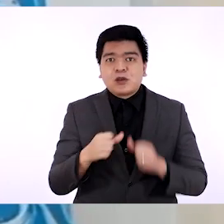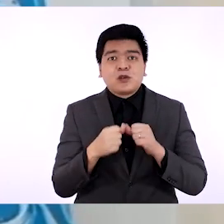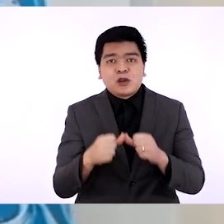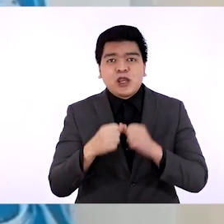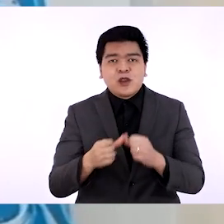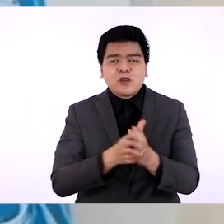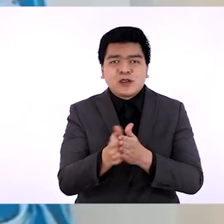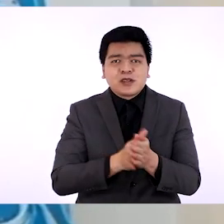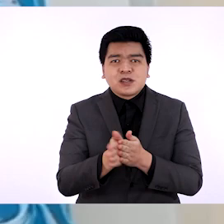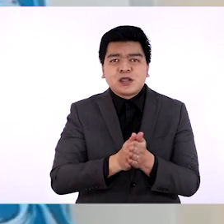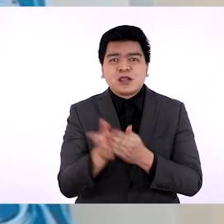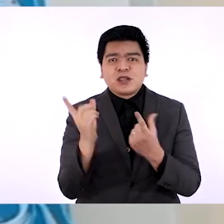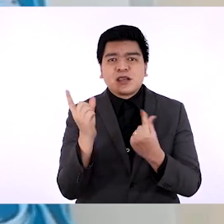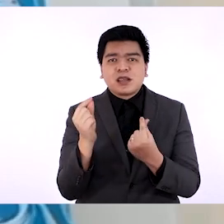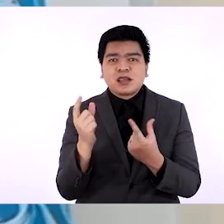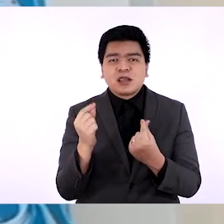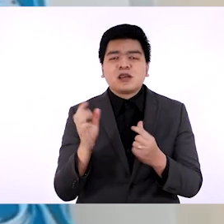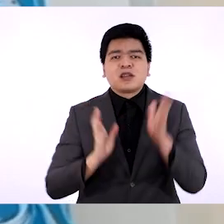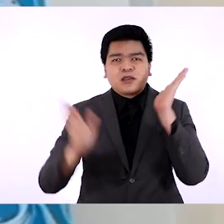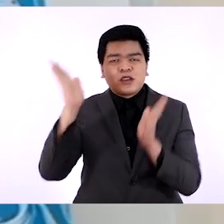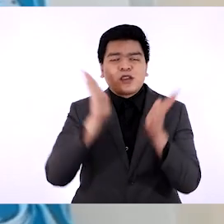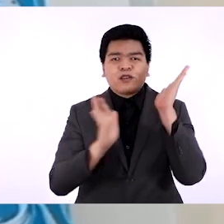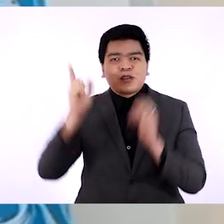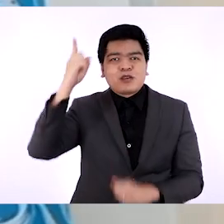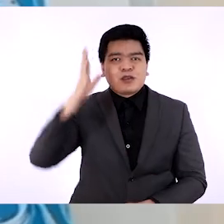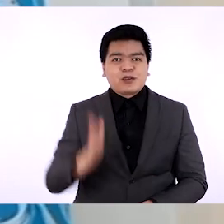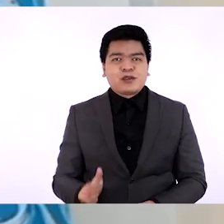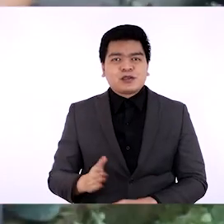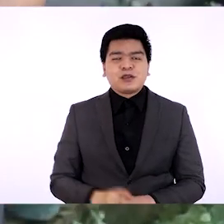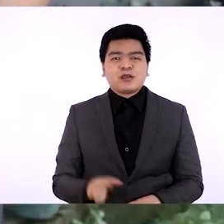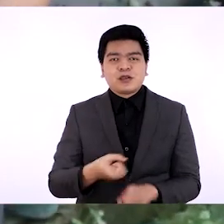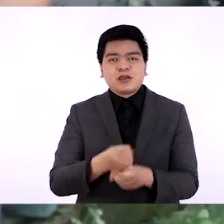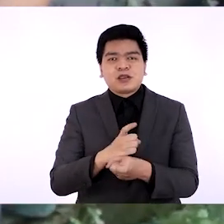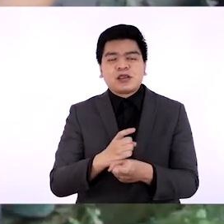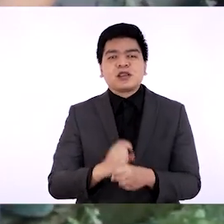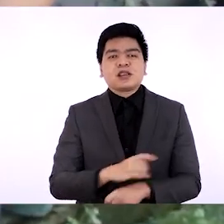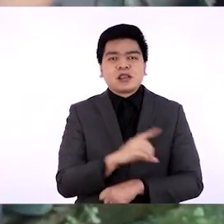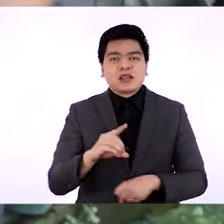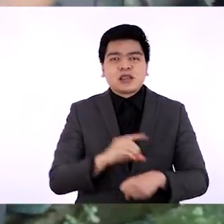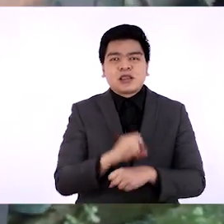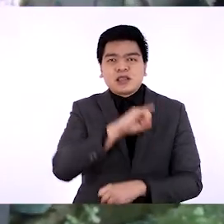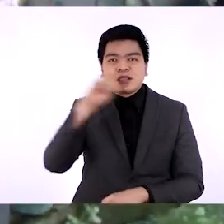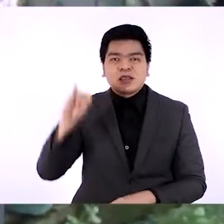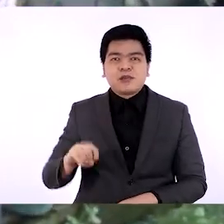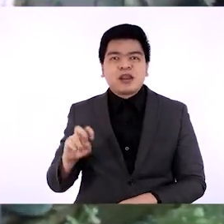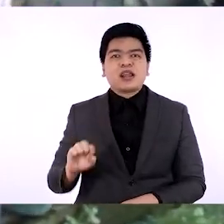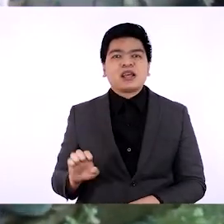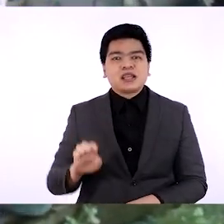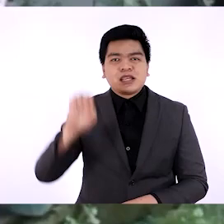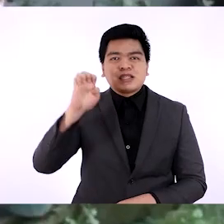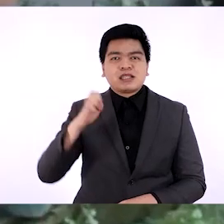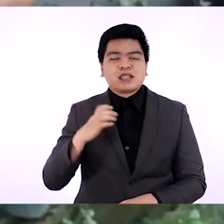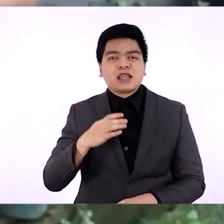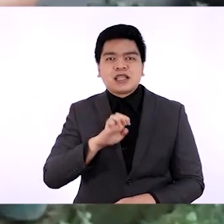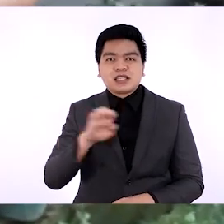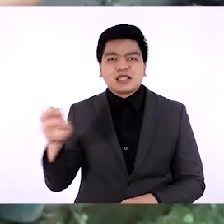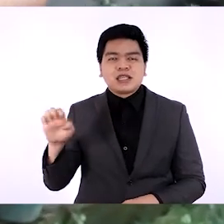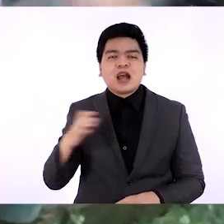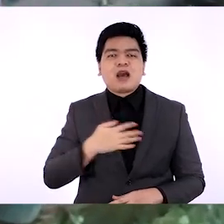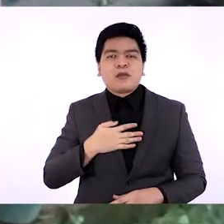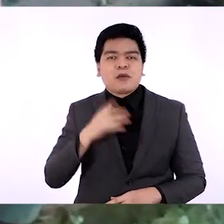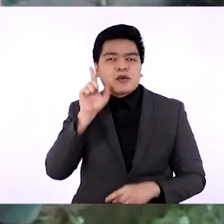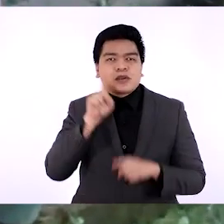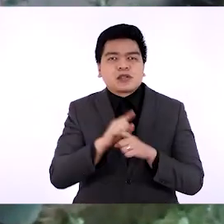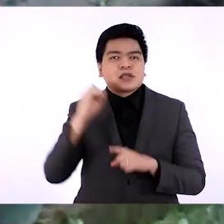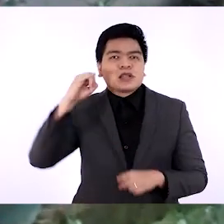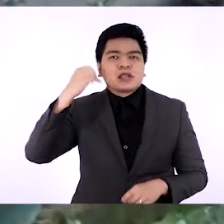po silang maging masigla sa ginagawang mga paglilingkod sa Diyos. Mula po rito sa distrito ng Isabela East, ako po ang kapatid